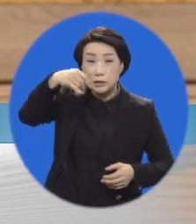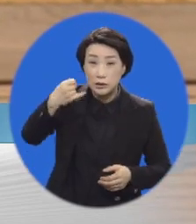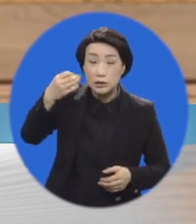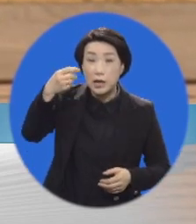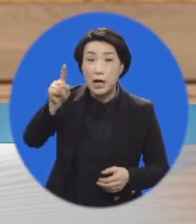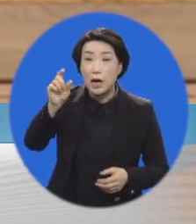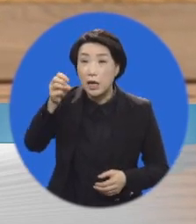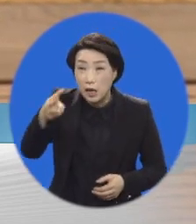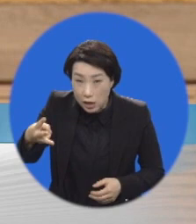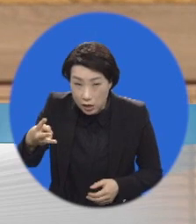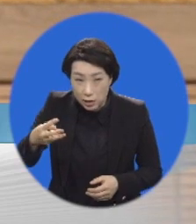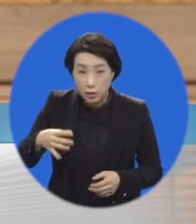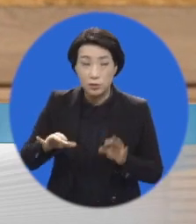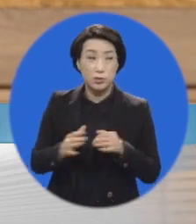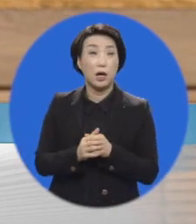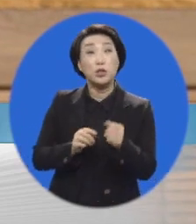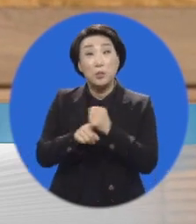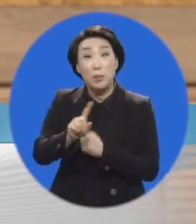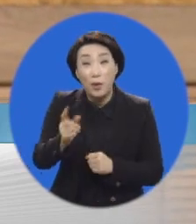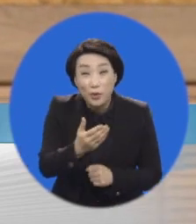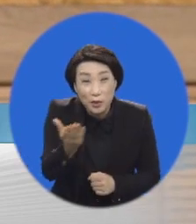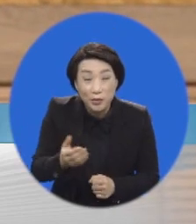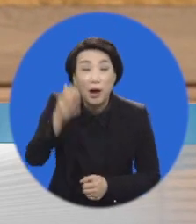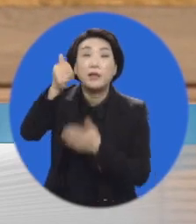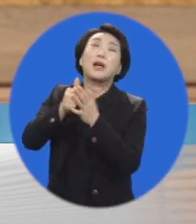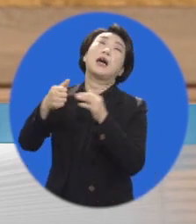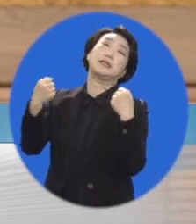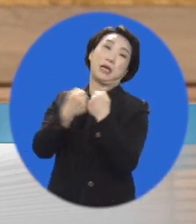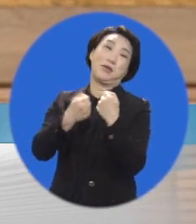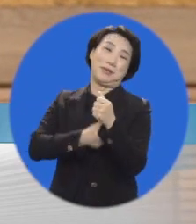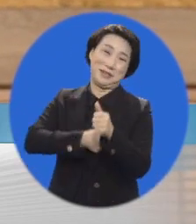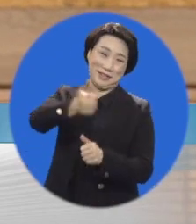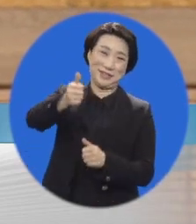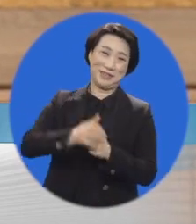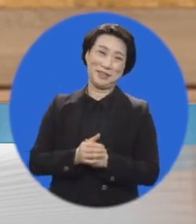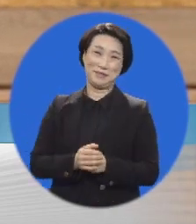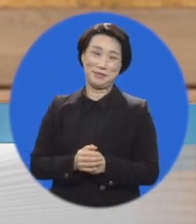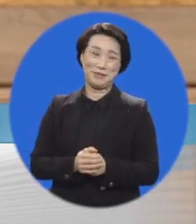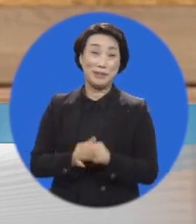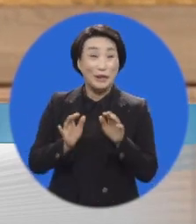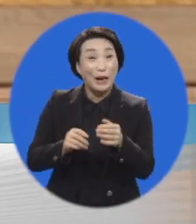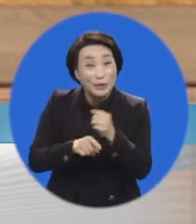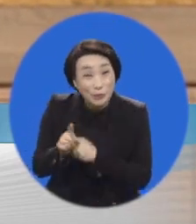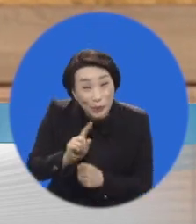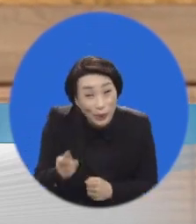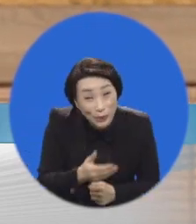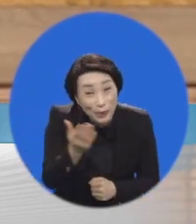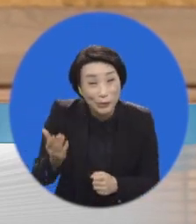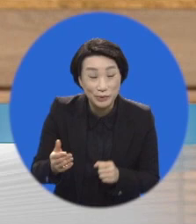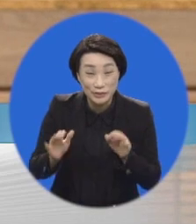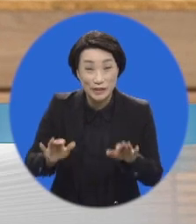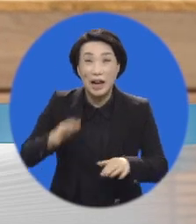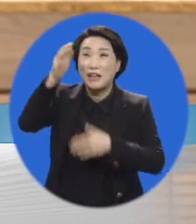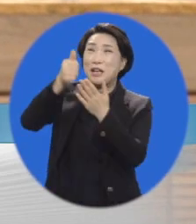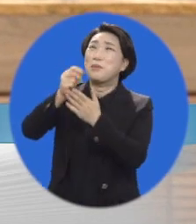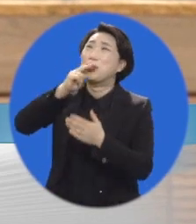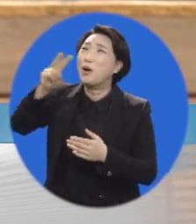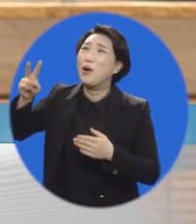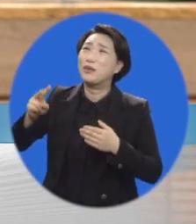이스라엘이 뭐예요? 하나님과 싸워 이겼다. 이게 무슨 말이냐?